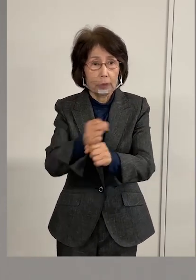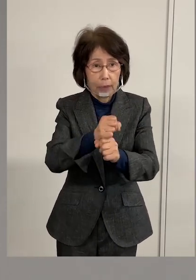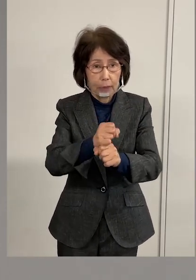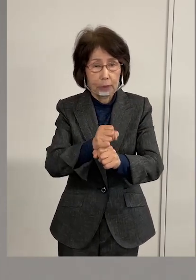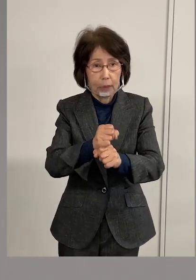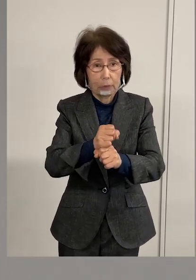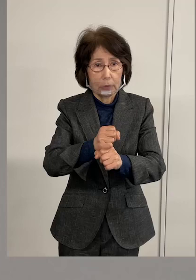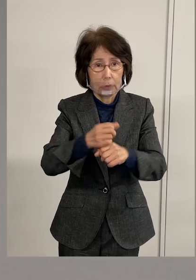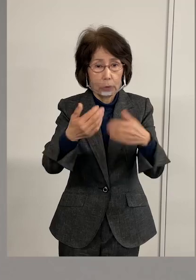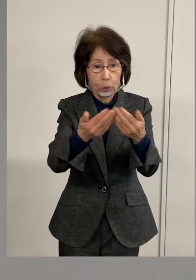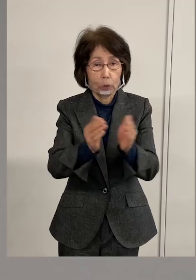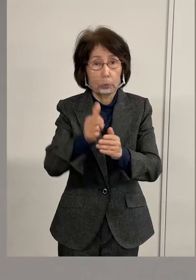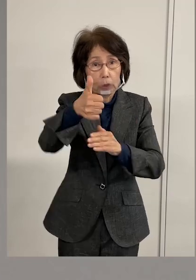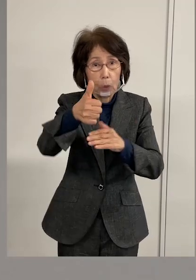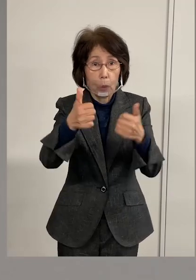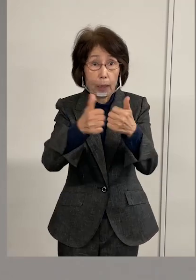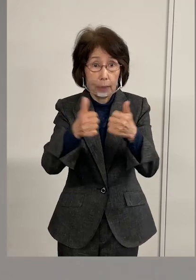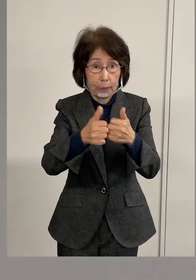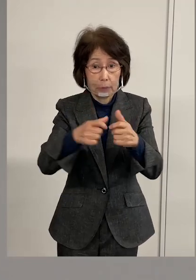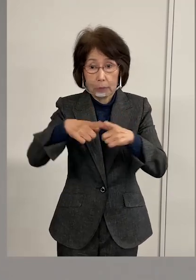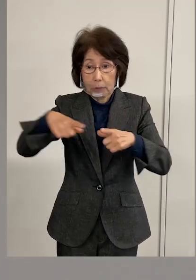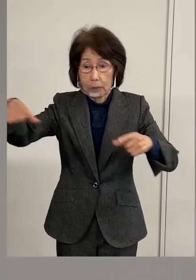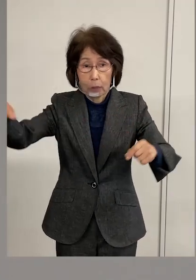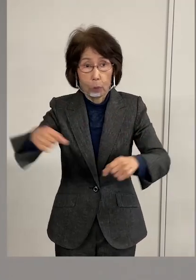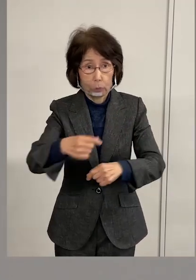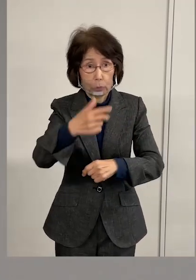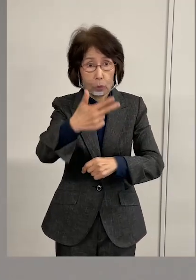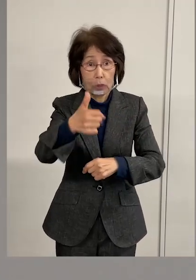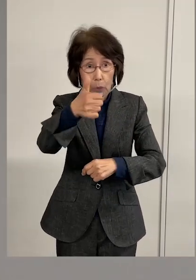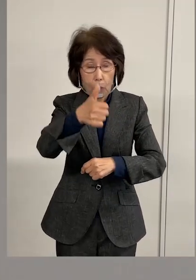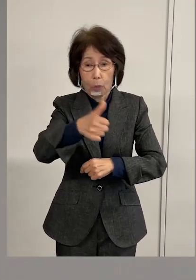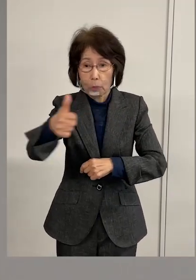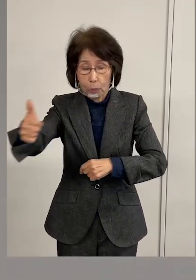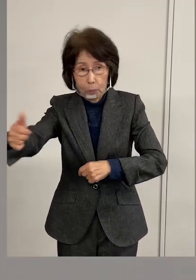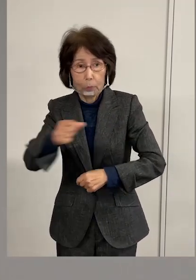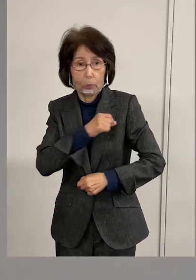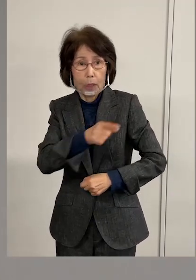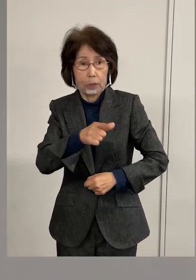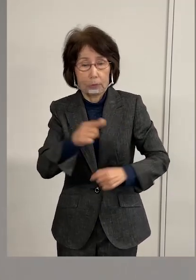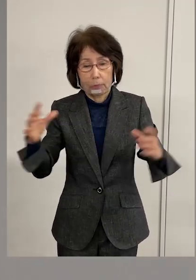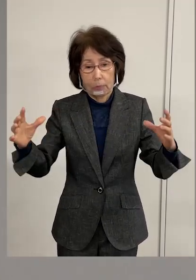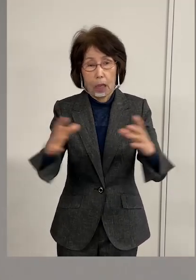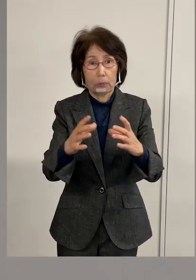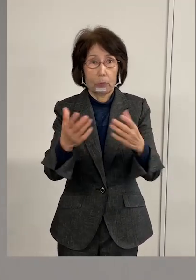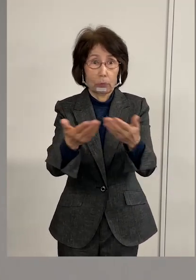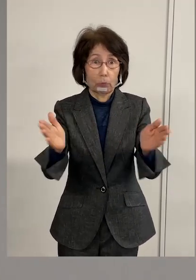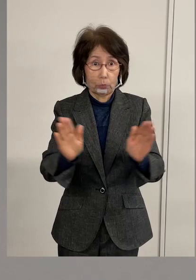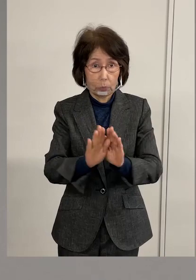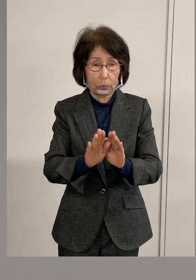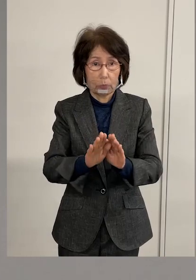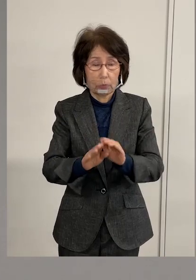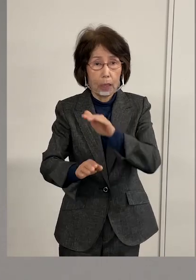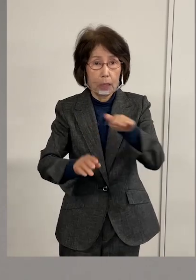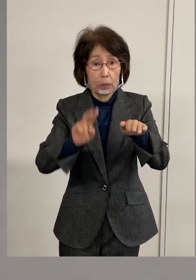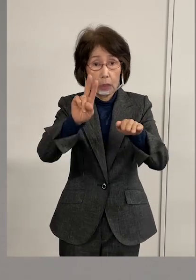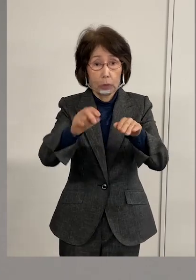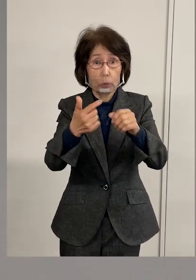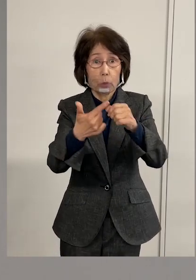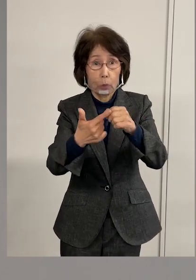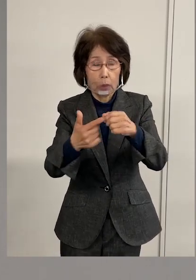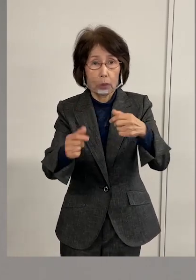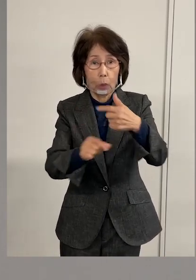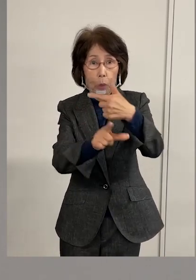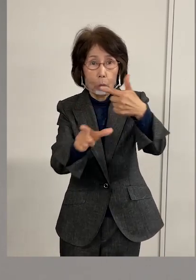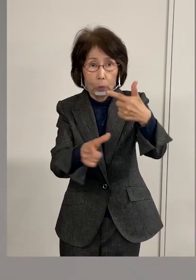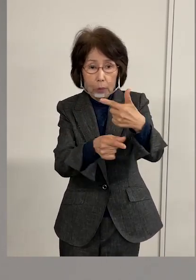ですね、それぞれ全国市長の中の、まあ、有志の集まりということで、平成26年の6月に